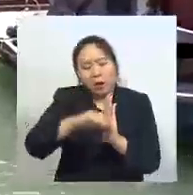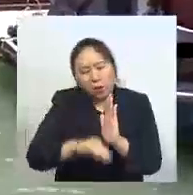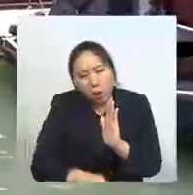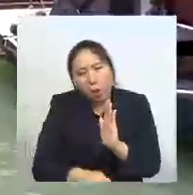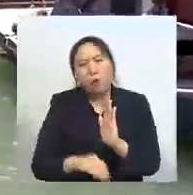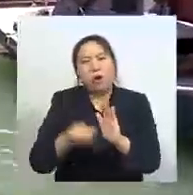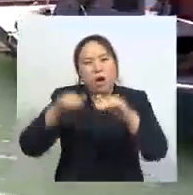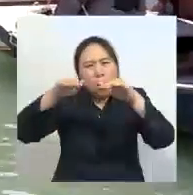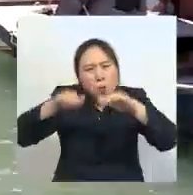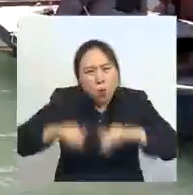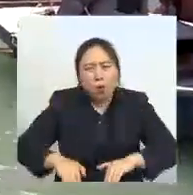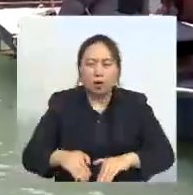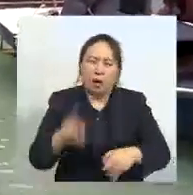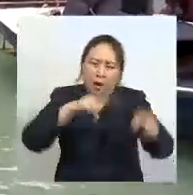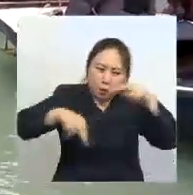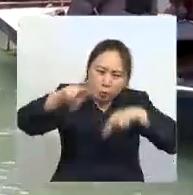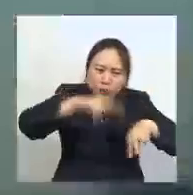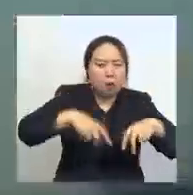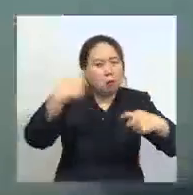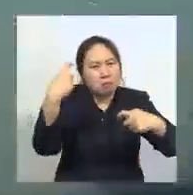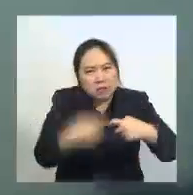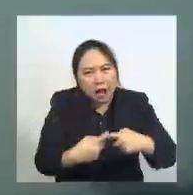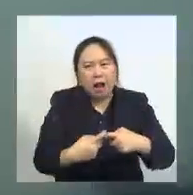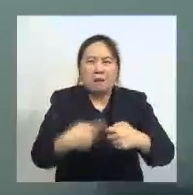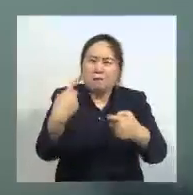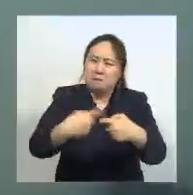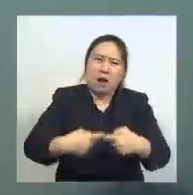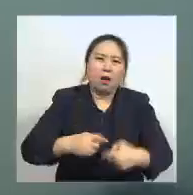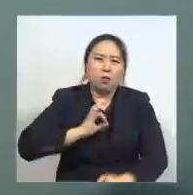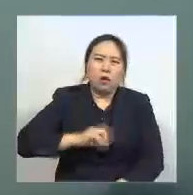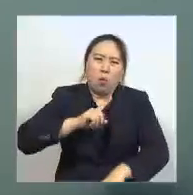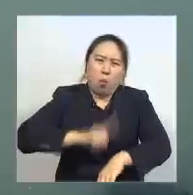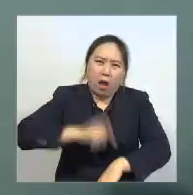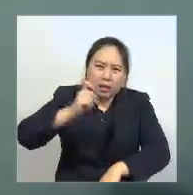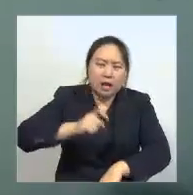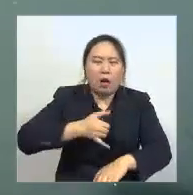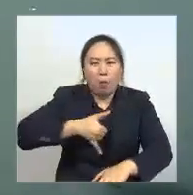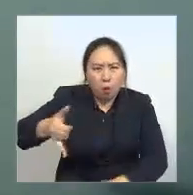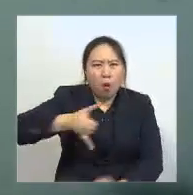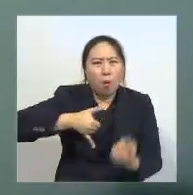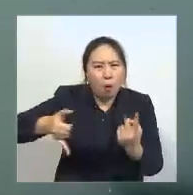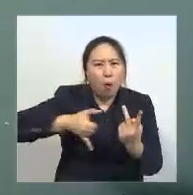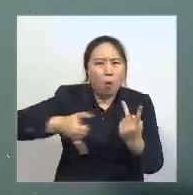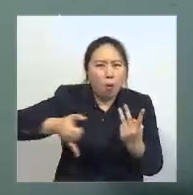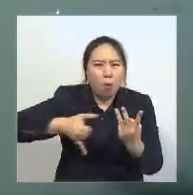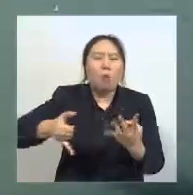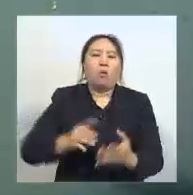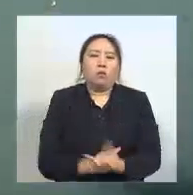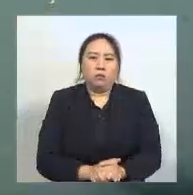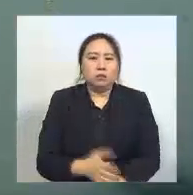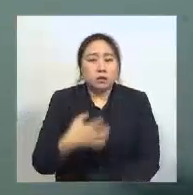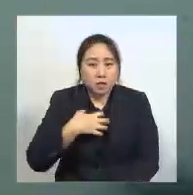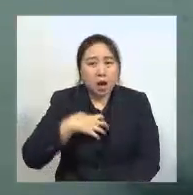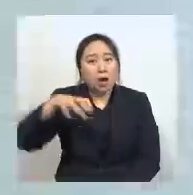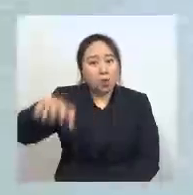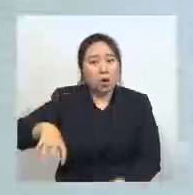ของการตรวจสอบเนี่ยมันซับซ้อนแล้วก็ยุ่งยากเหลือเกินนะบางทีเขามองว่าเสียเวลาอยู่หลายรอบค่ะถ้าเป็นไปได้เนี่ยอยากให้หน่ว